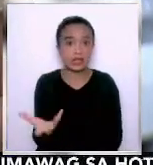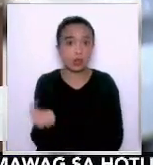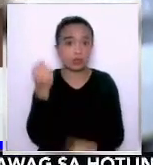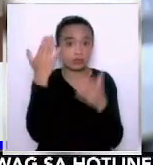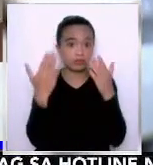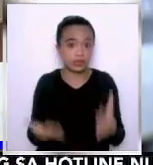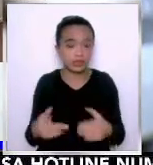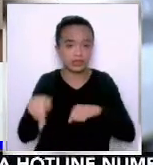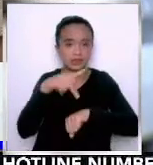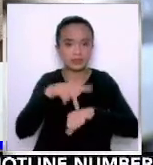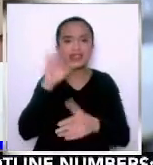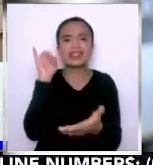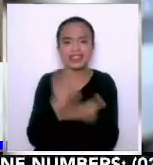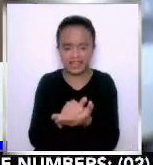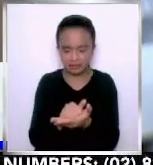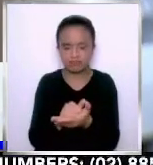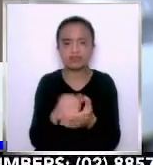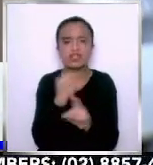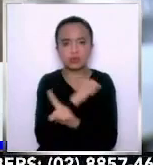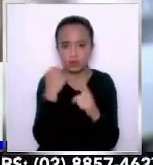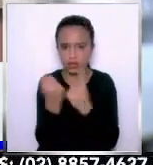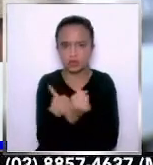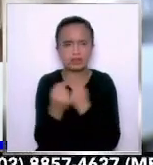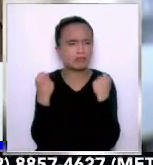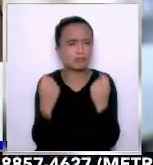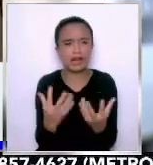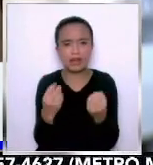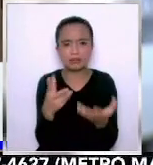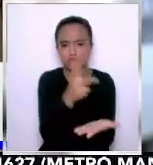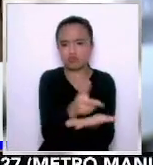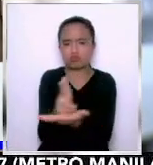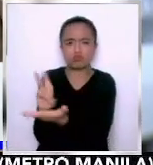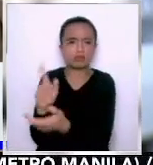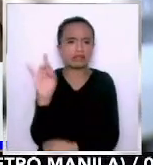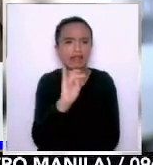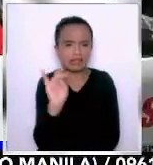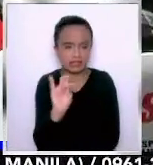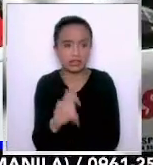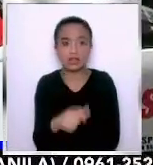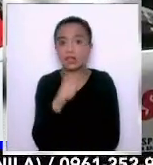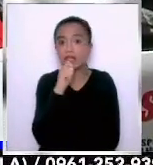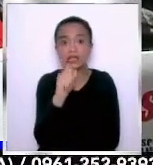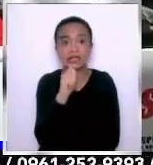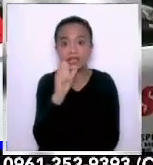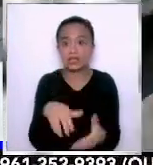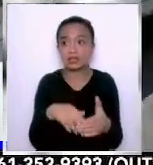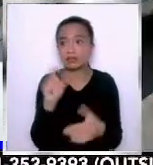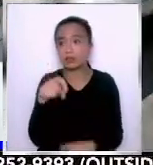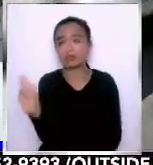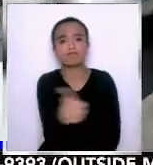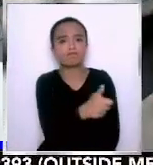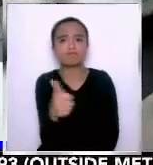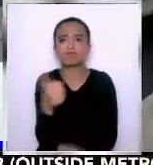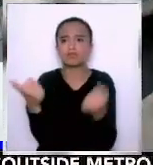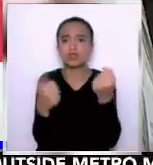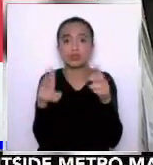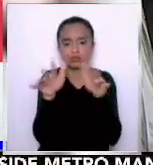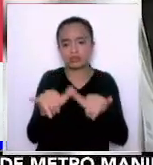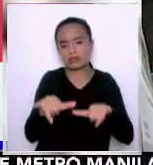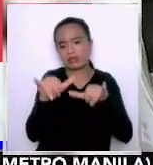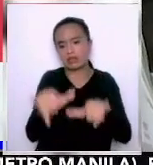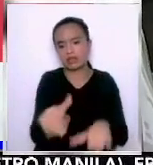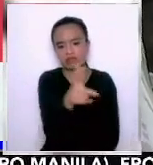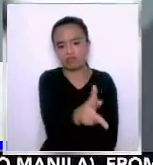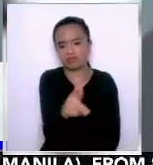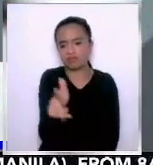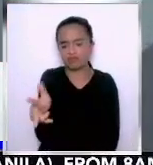sitwasyon sa maraming garahe ng mga taxi. Sa halip na nasa labas at nagbabiyahe, nasa mga garahe at nakatenga. 30%